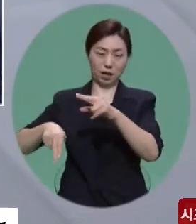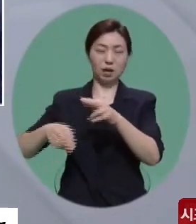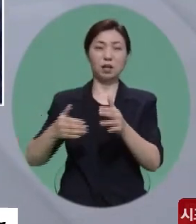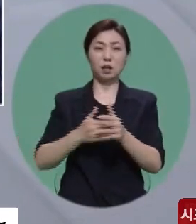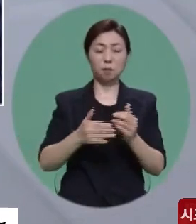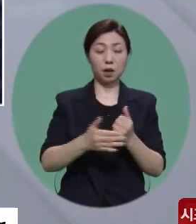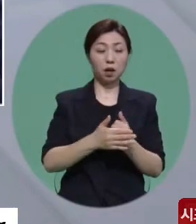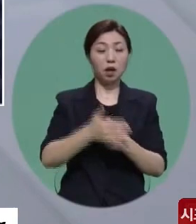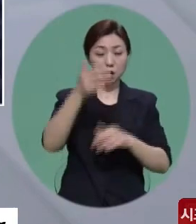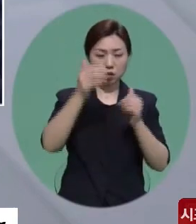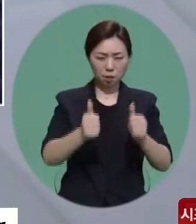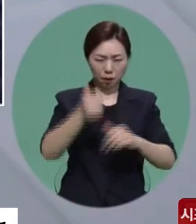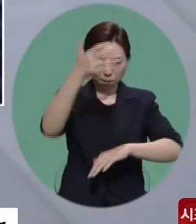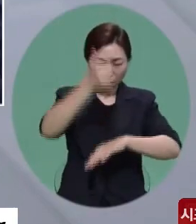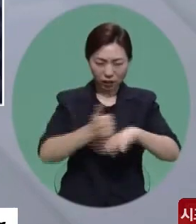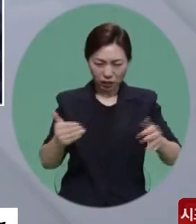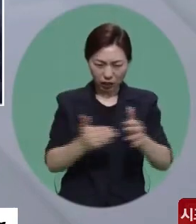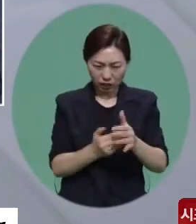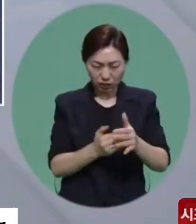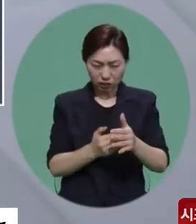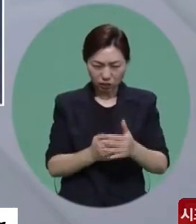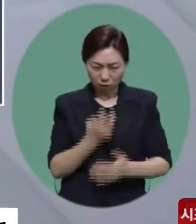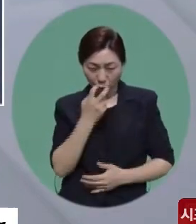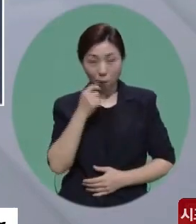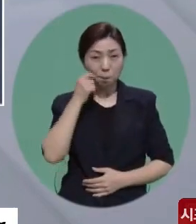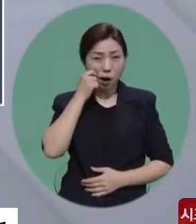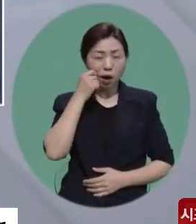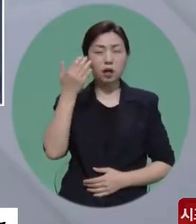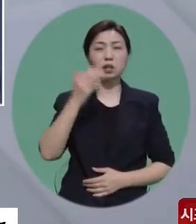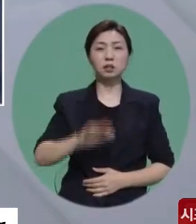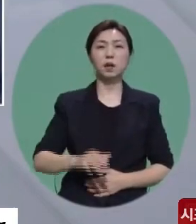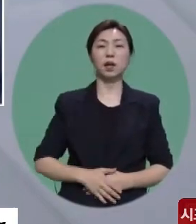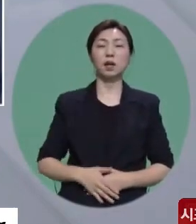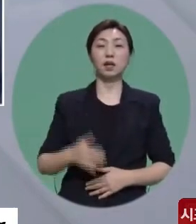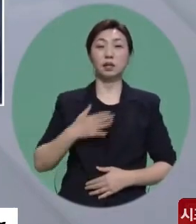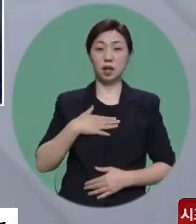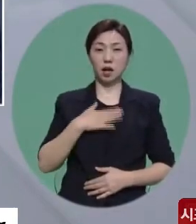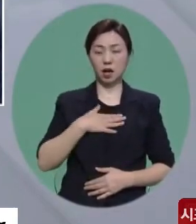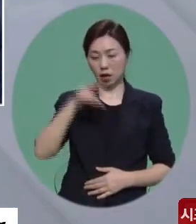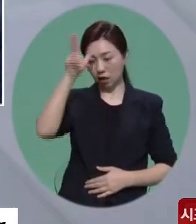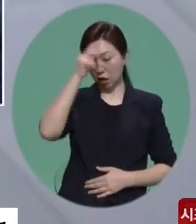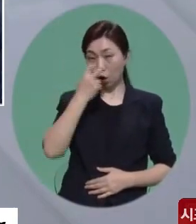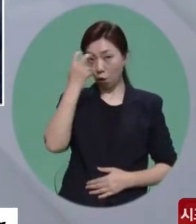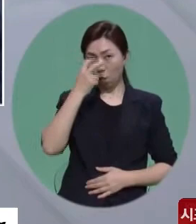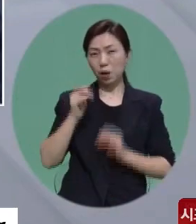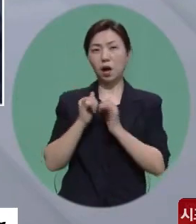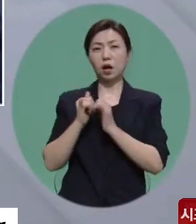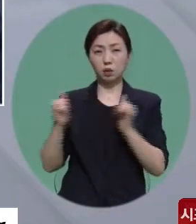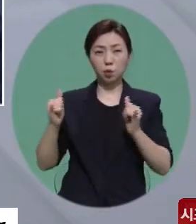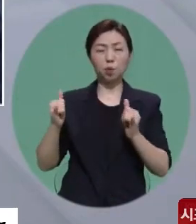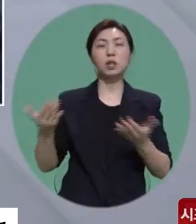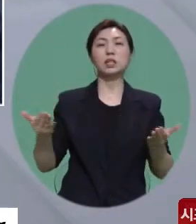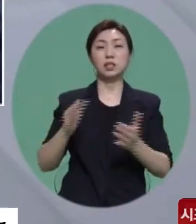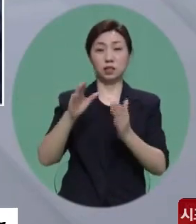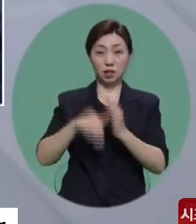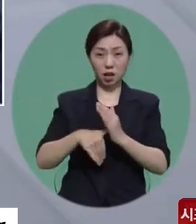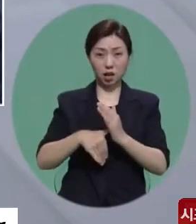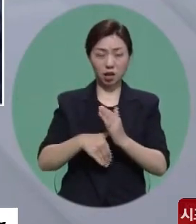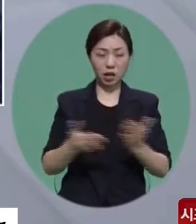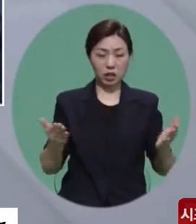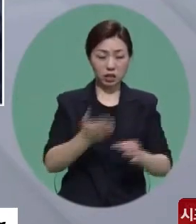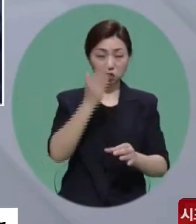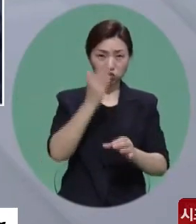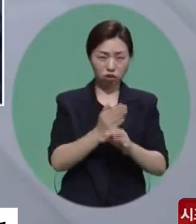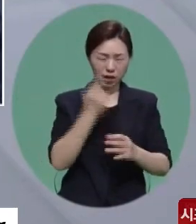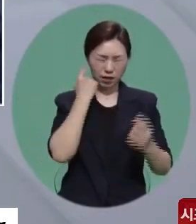이렇게 나온 거는 좀 안타깝긴 합니다만은 저는 현직에 있을 때에도 이런 산재 사건에 대해서는 그냥 넘어가지